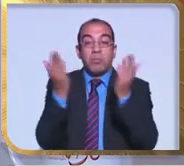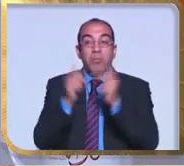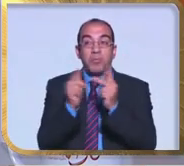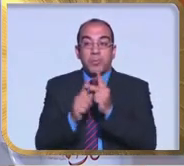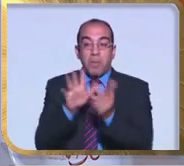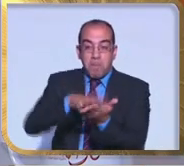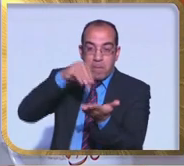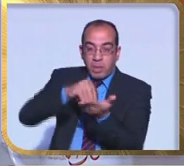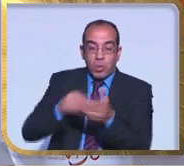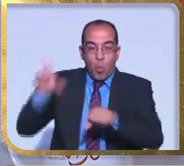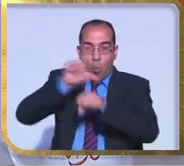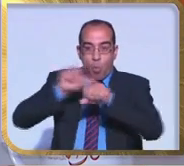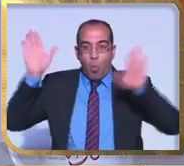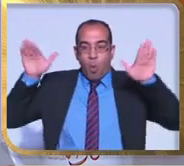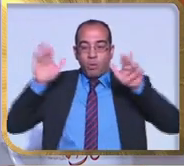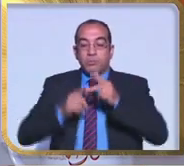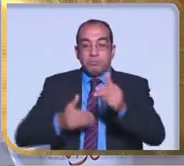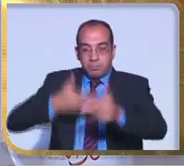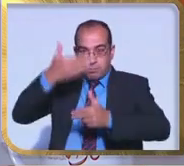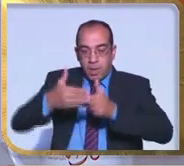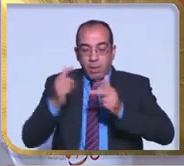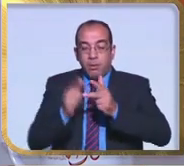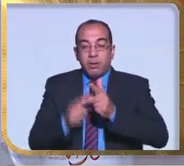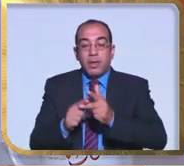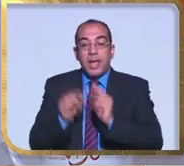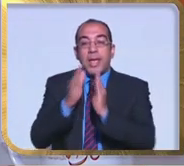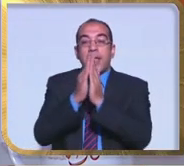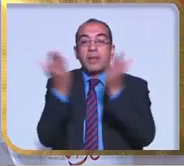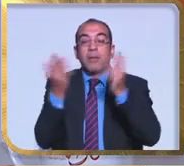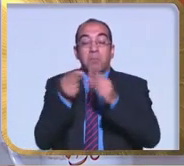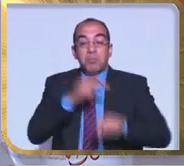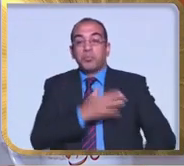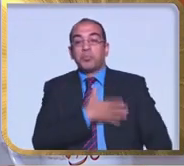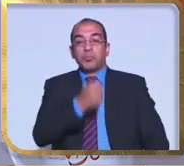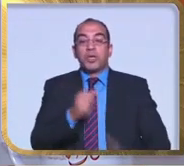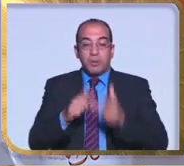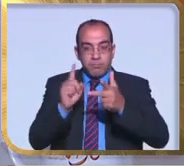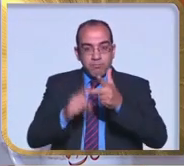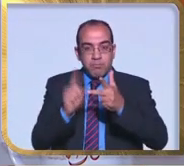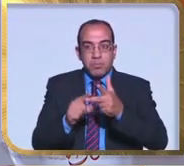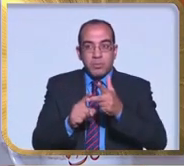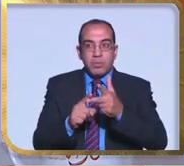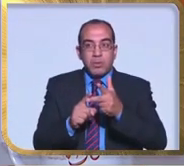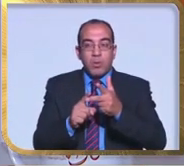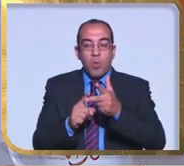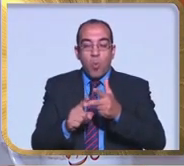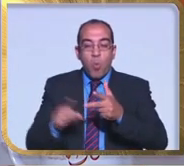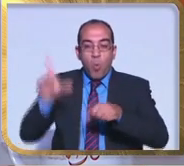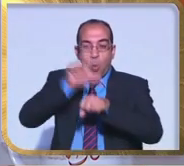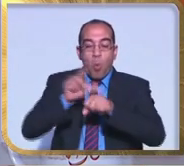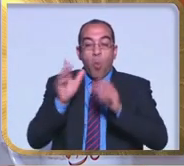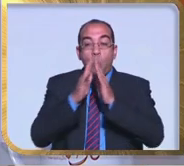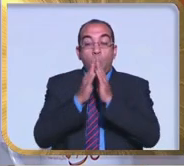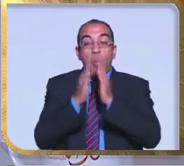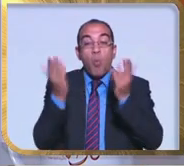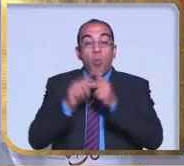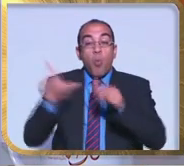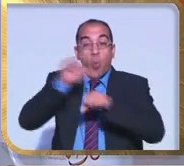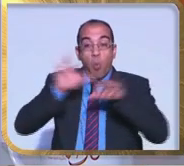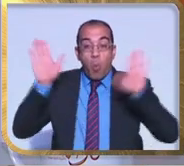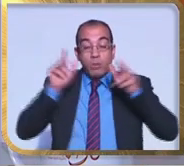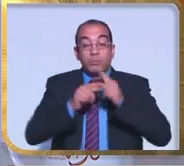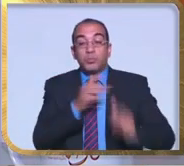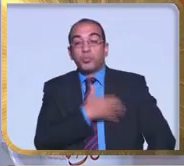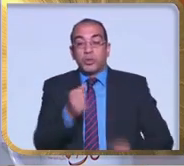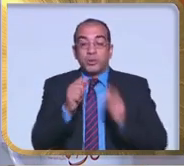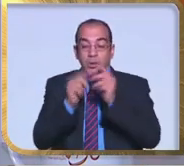بدء الوحي، وبعد كده جاء كتاب الإيمان، وبعد كتاب الوحي وكتاب الإيمان أتى